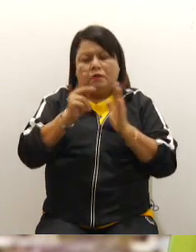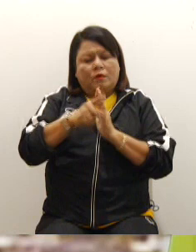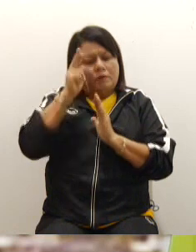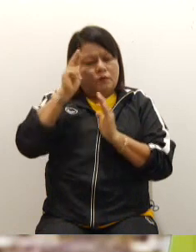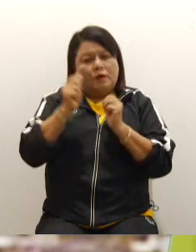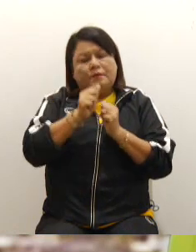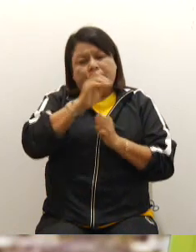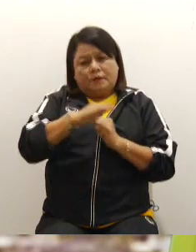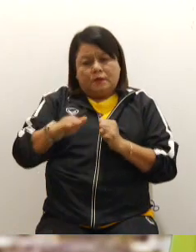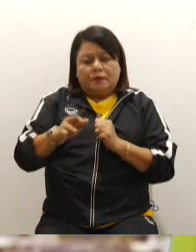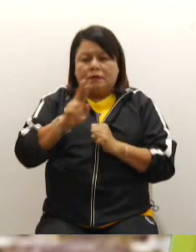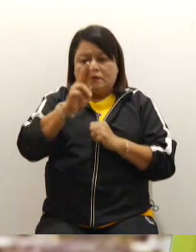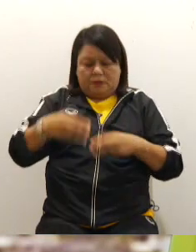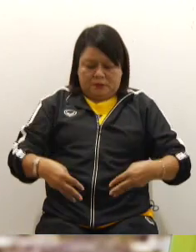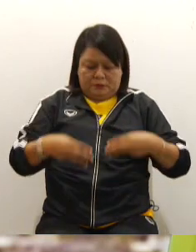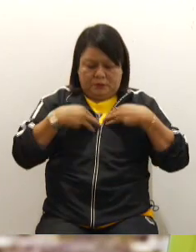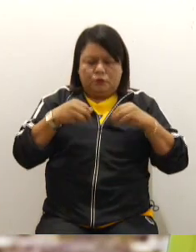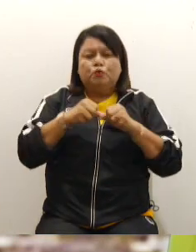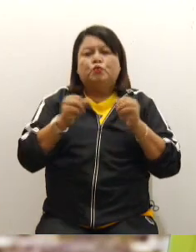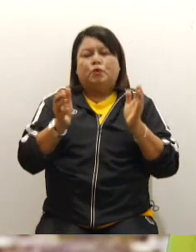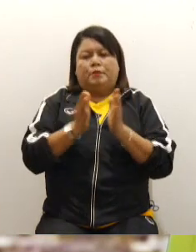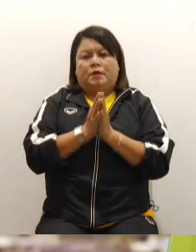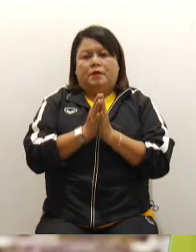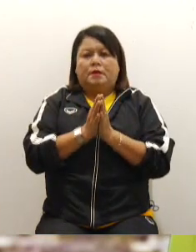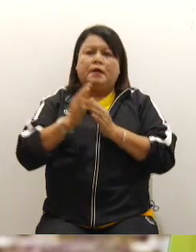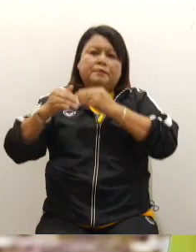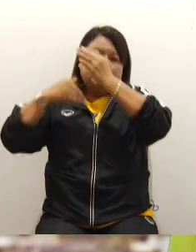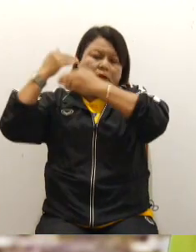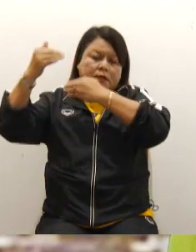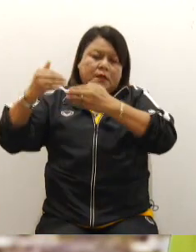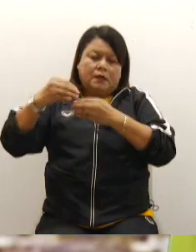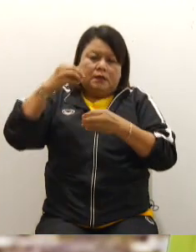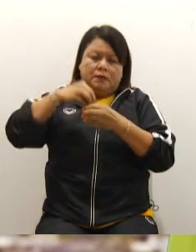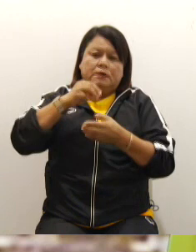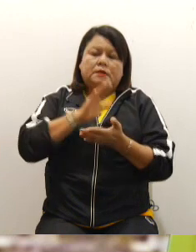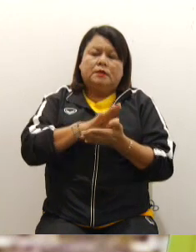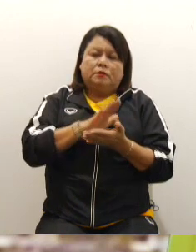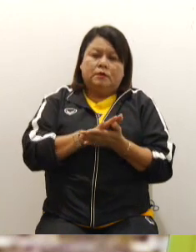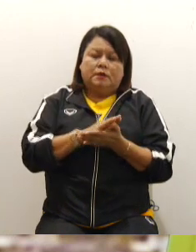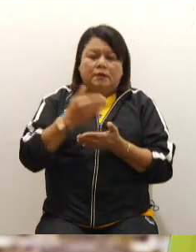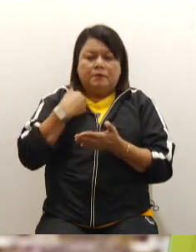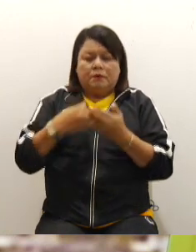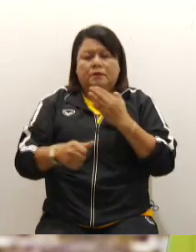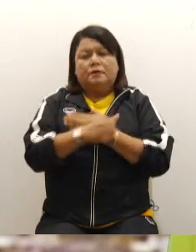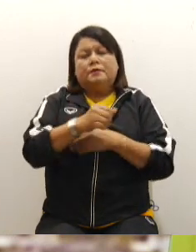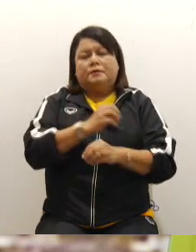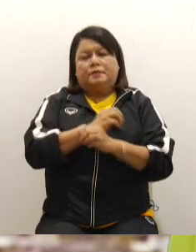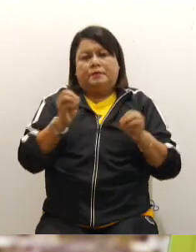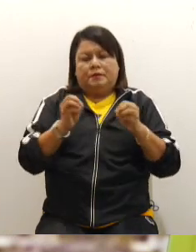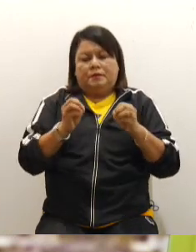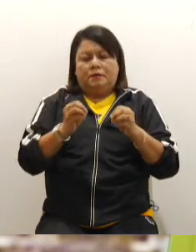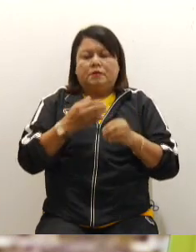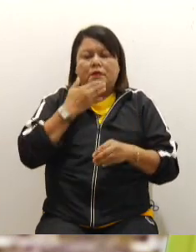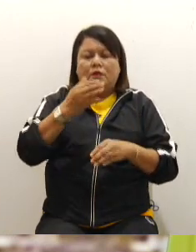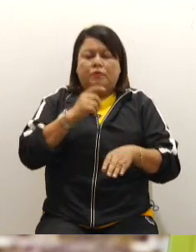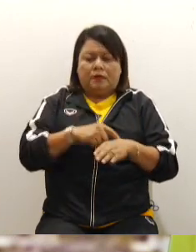ครับในเรื่องของการใช้ชีวิตอยู่ร่วมกันหรือการพัฒนาสถานที่ในโรงเรียนเนี่ยให้มีความปลอดภัยตลอดระยะเวลาที่เด็ก